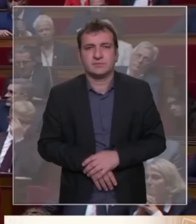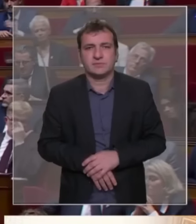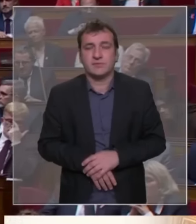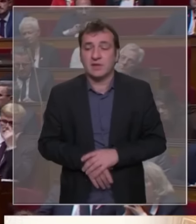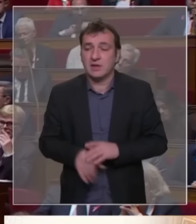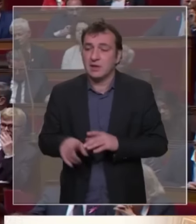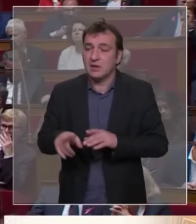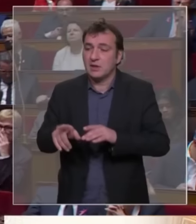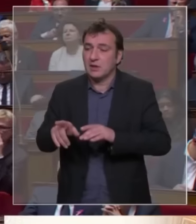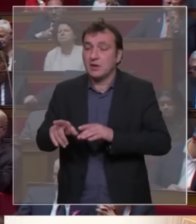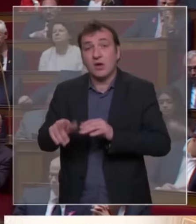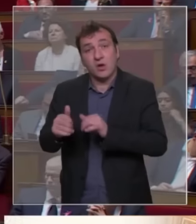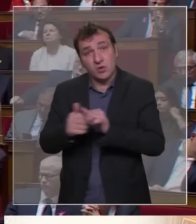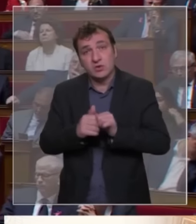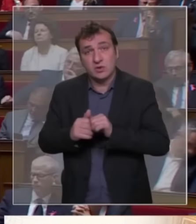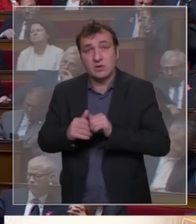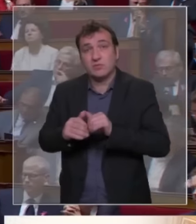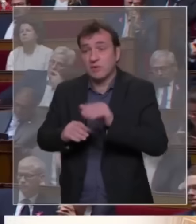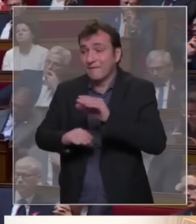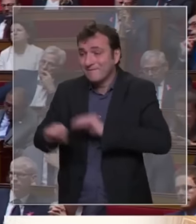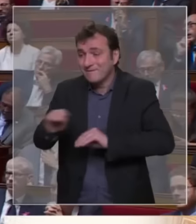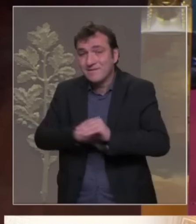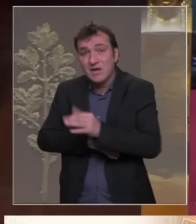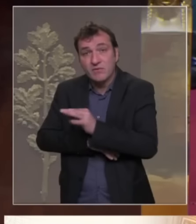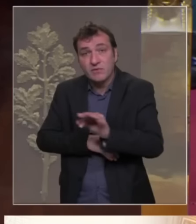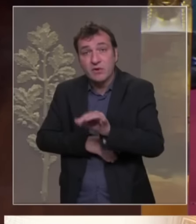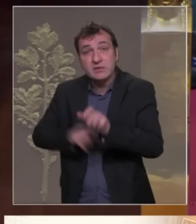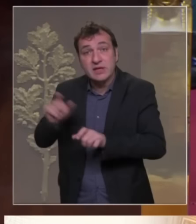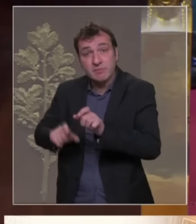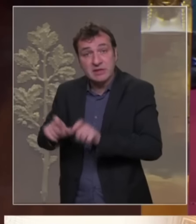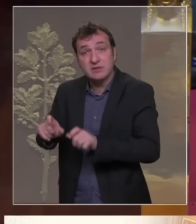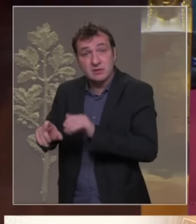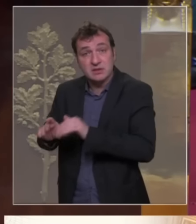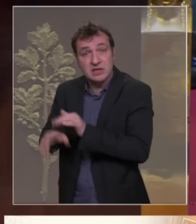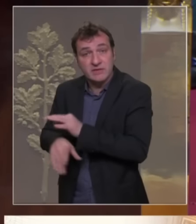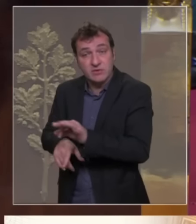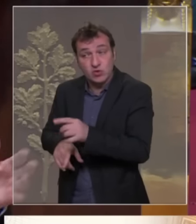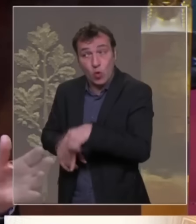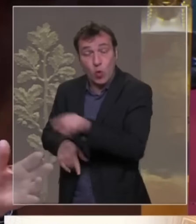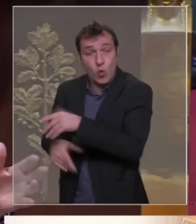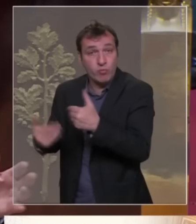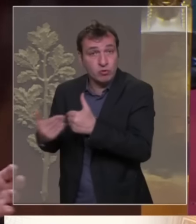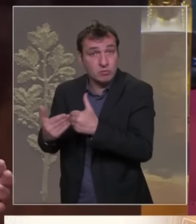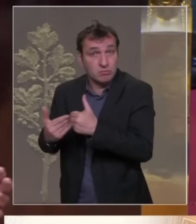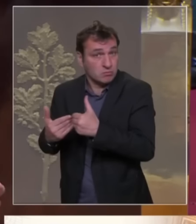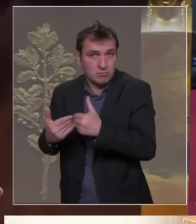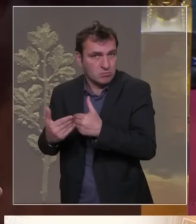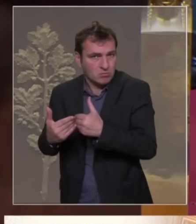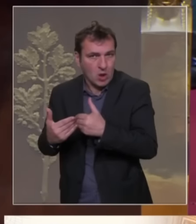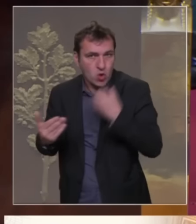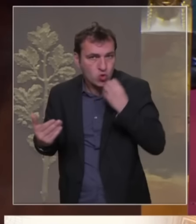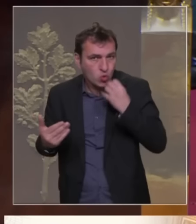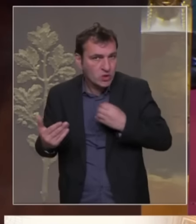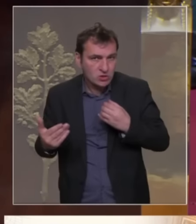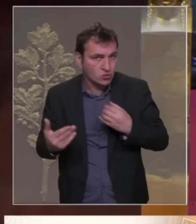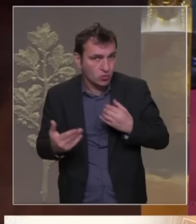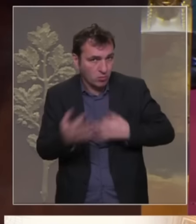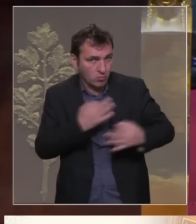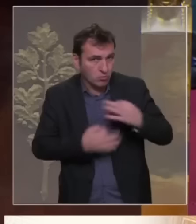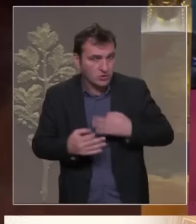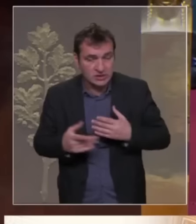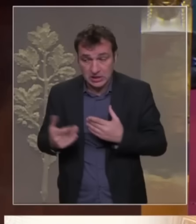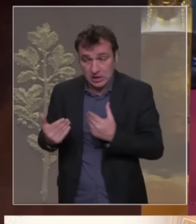Prenons soin ensemble de la France et des Français. Ils nous demandent, je l'entends tous les jours sur le terrain, ils nous